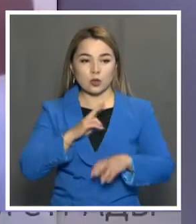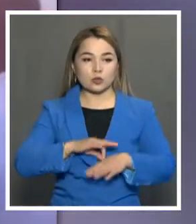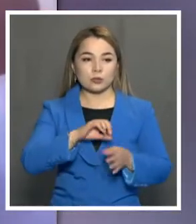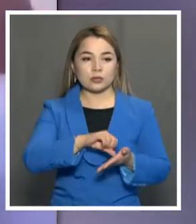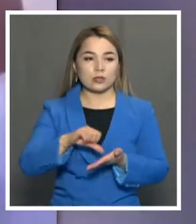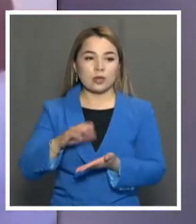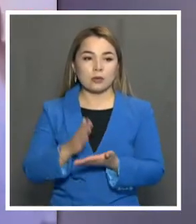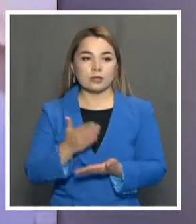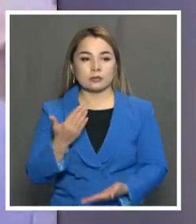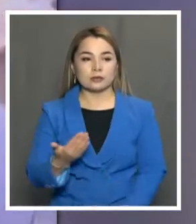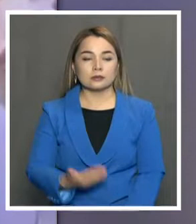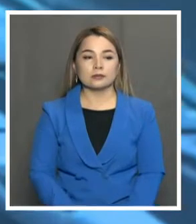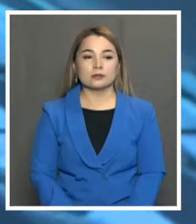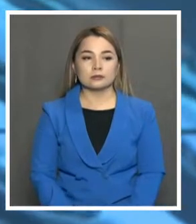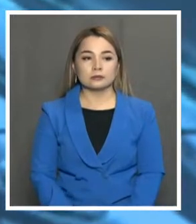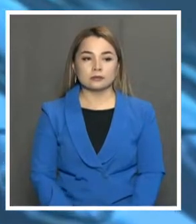жатыр.